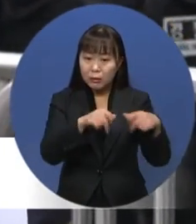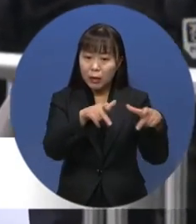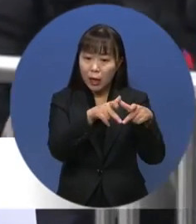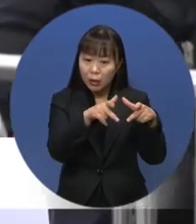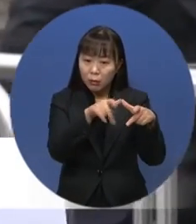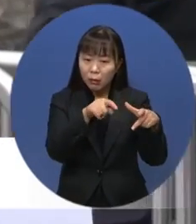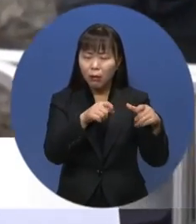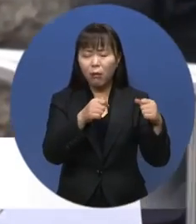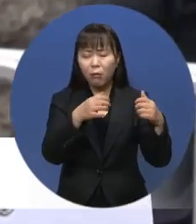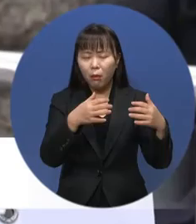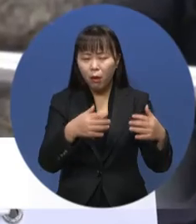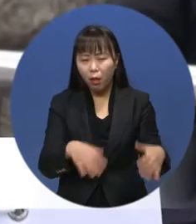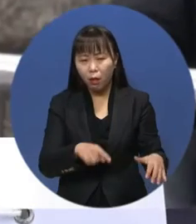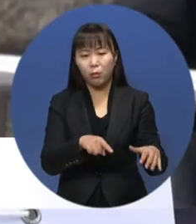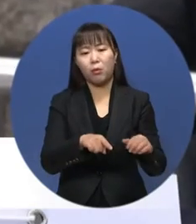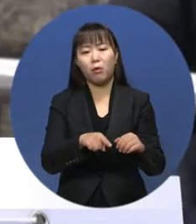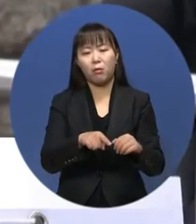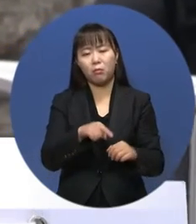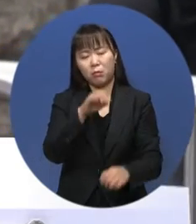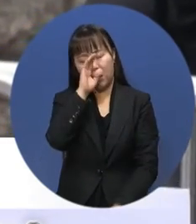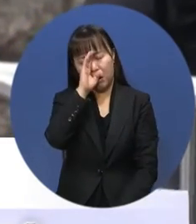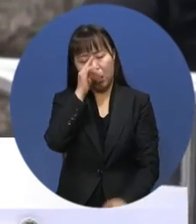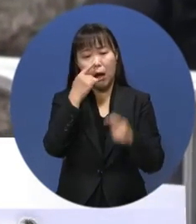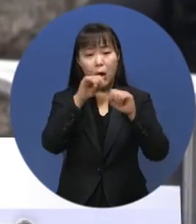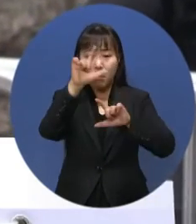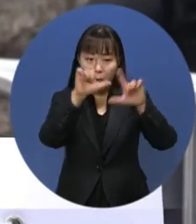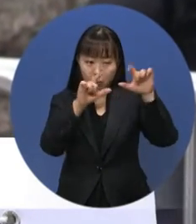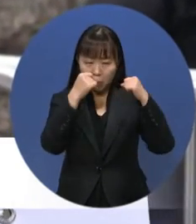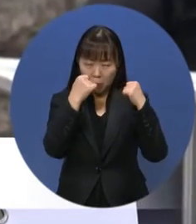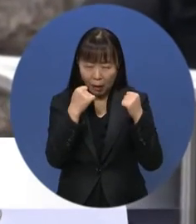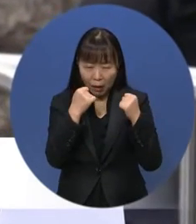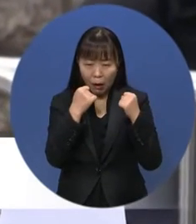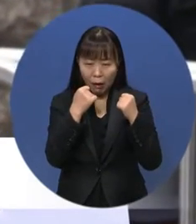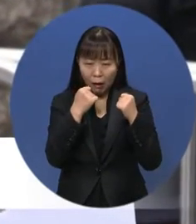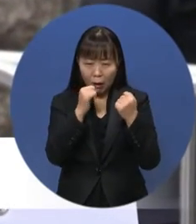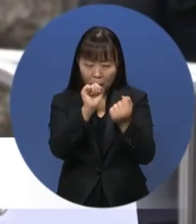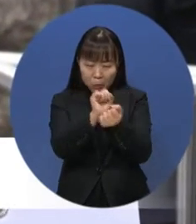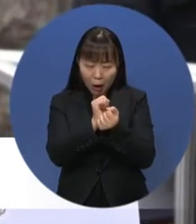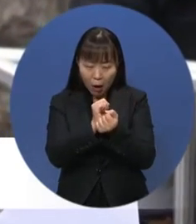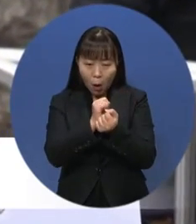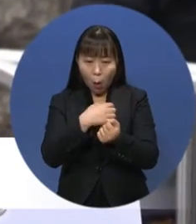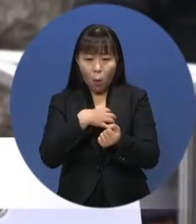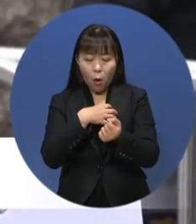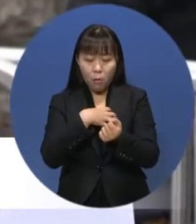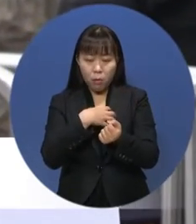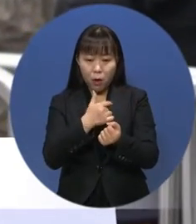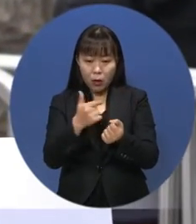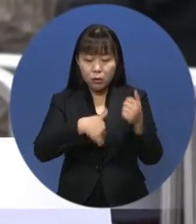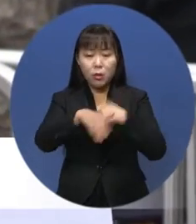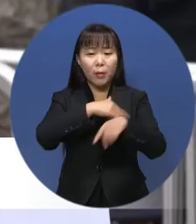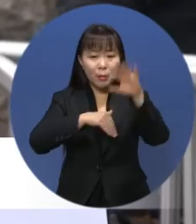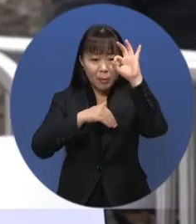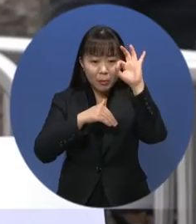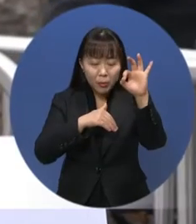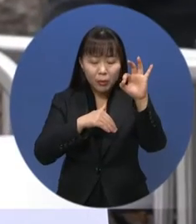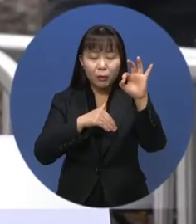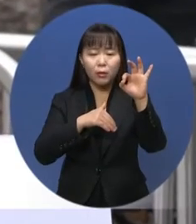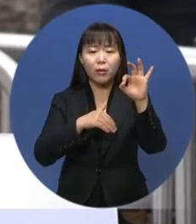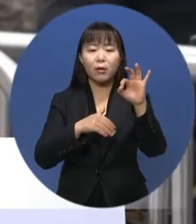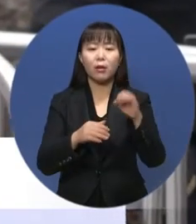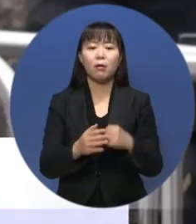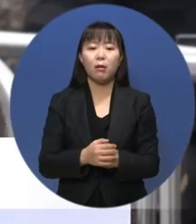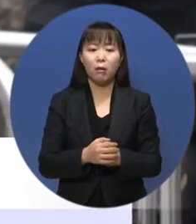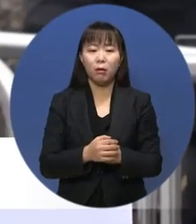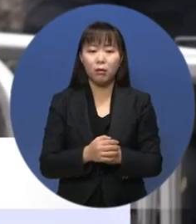장애인들이 무기력하고 병약한 모습으로 있다가 감염 위험이 높아진 상황을 보면서